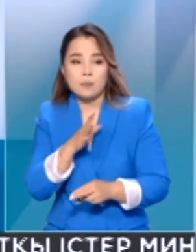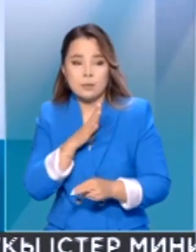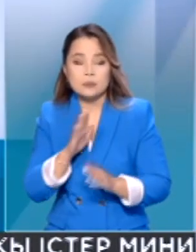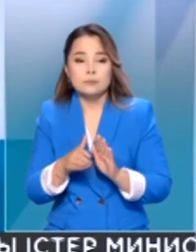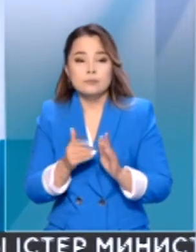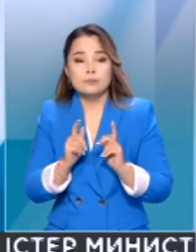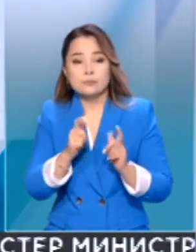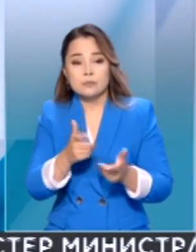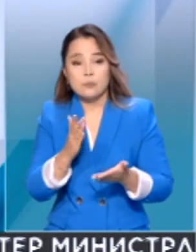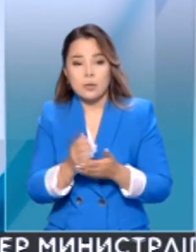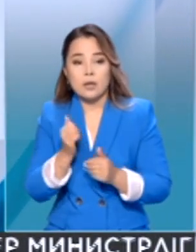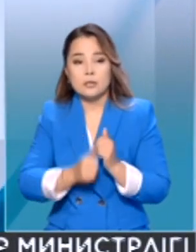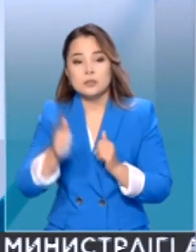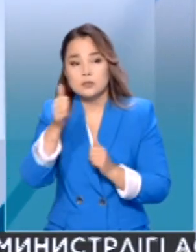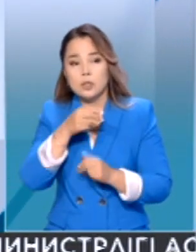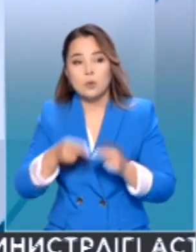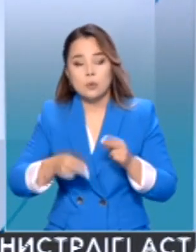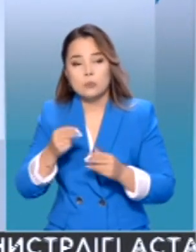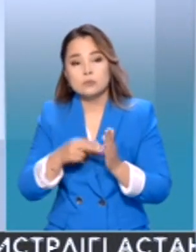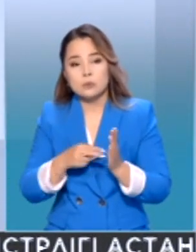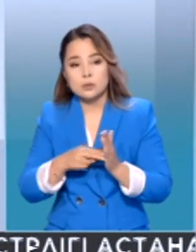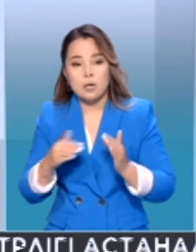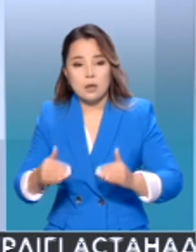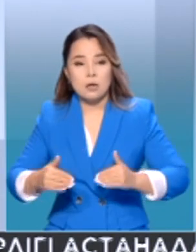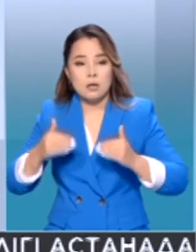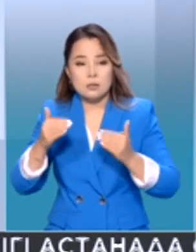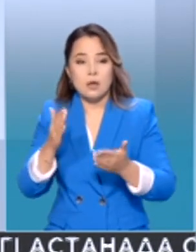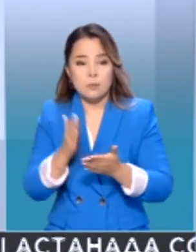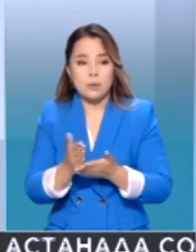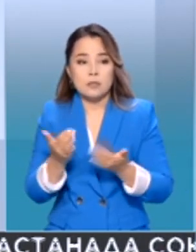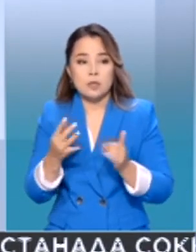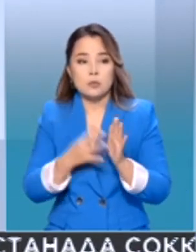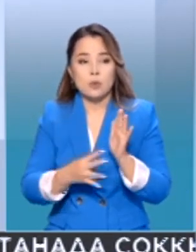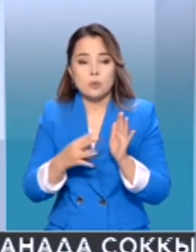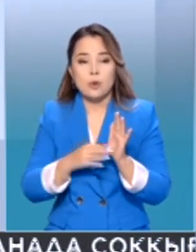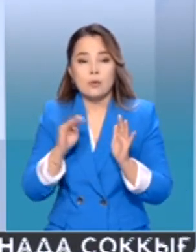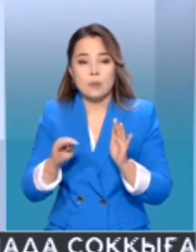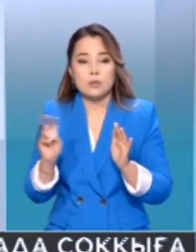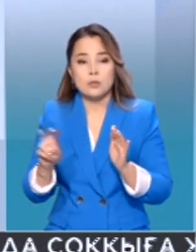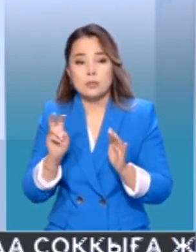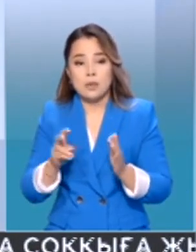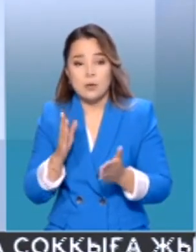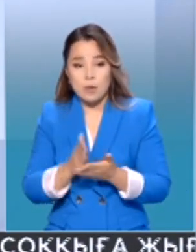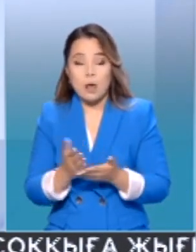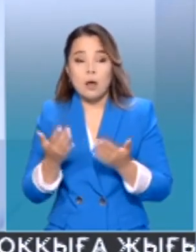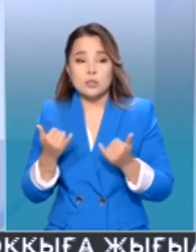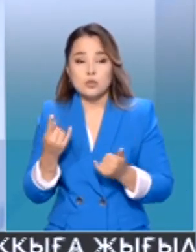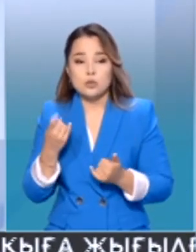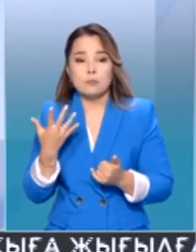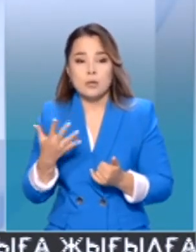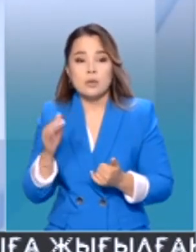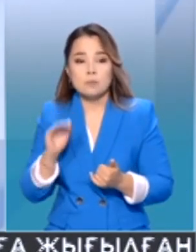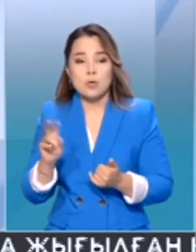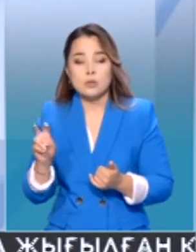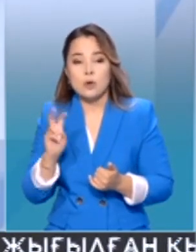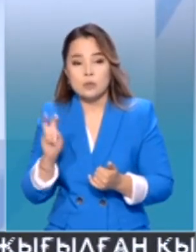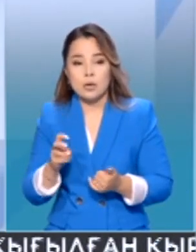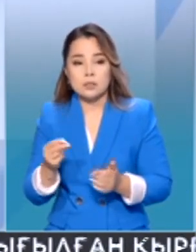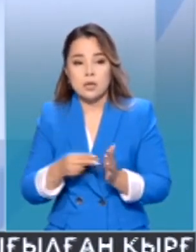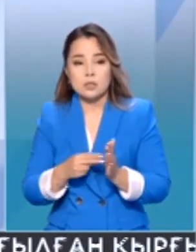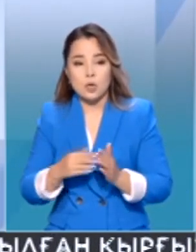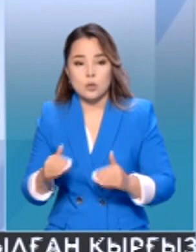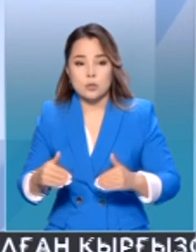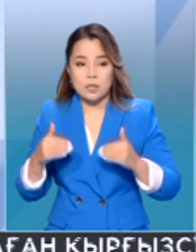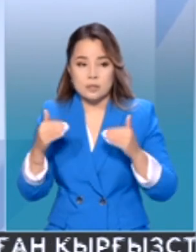шақырту алған. Жыл сайын отаның құны да өсіп барады дейді. Өткен жылы 99 мың ақш доллары болса, биыл 105 мың долларға өскен.